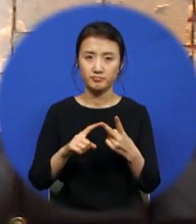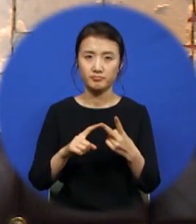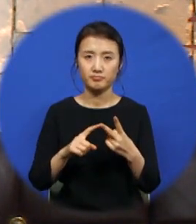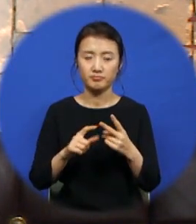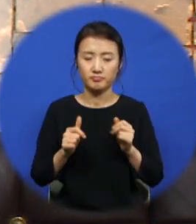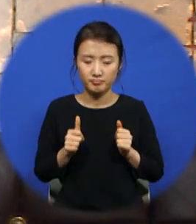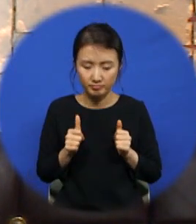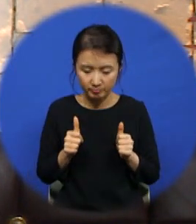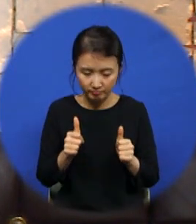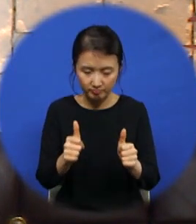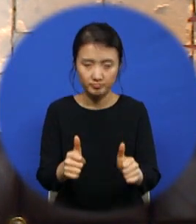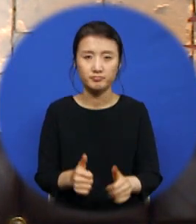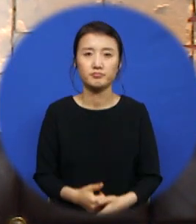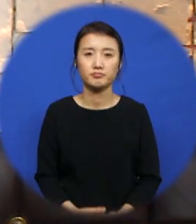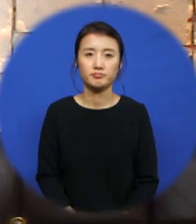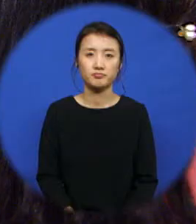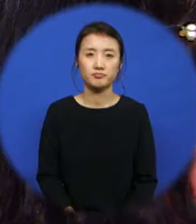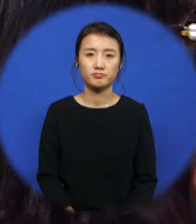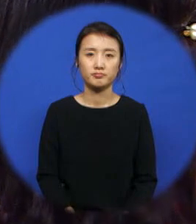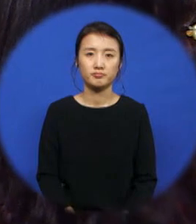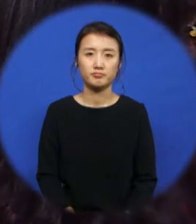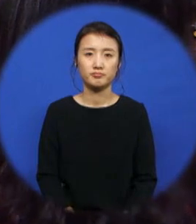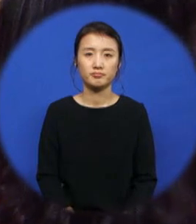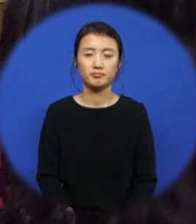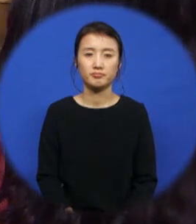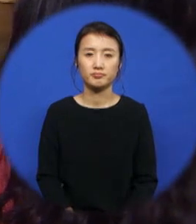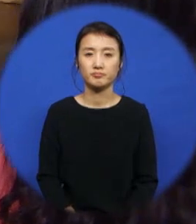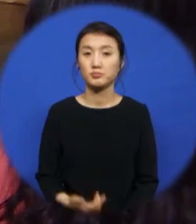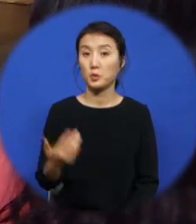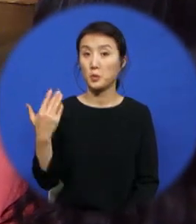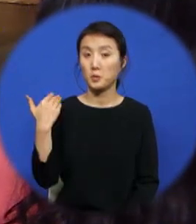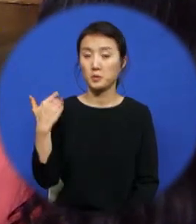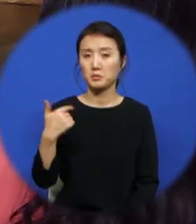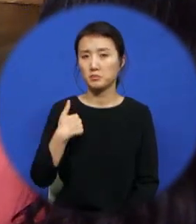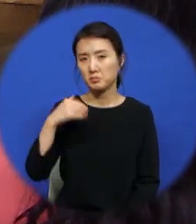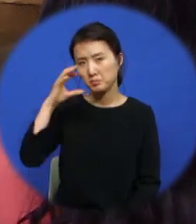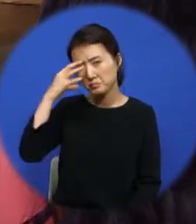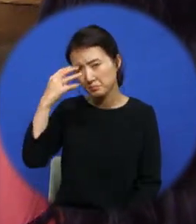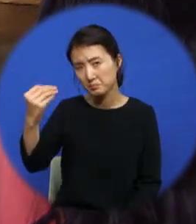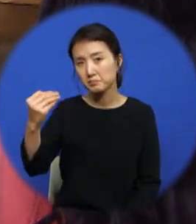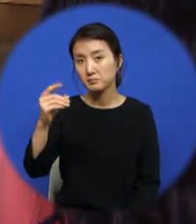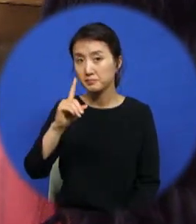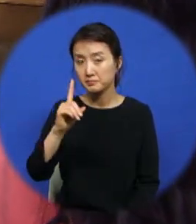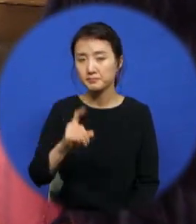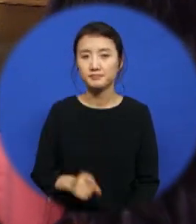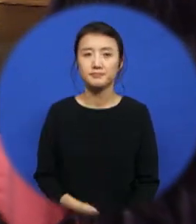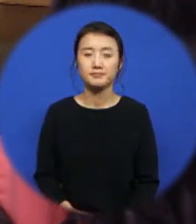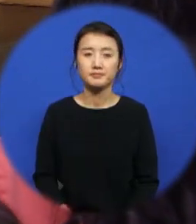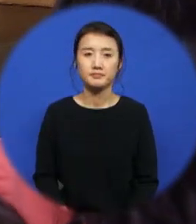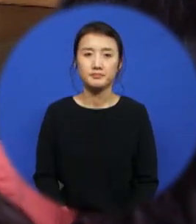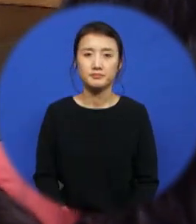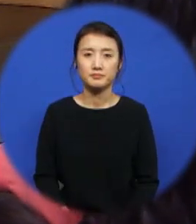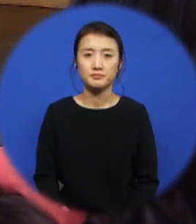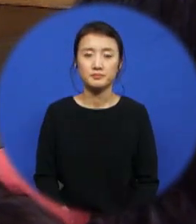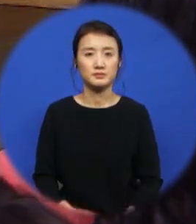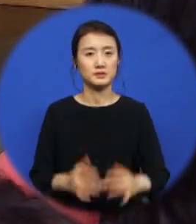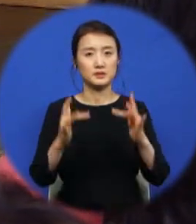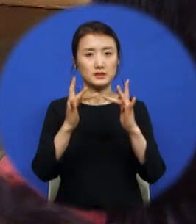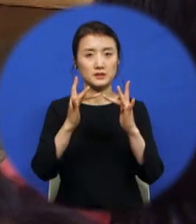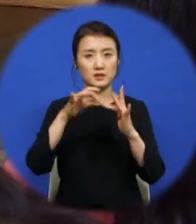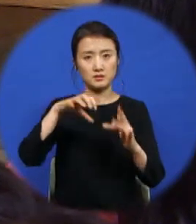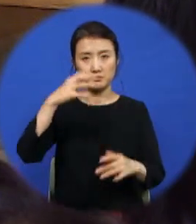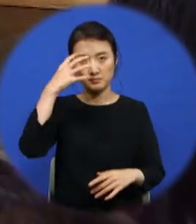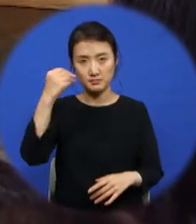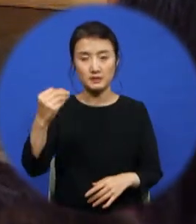성실하고 입니다 내친 전에 제가 보니까 1 인터넷 상에서